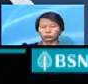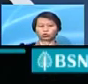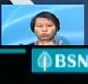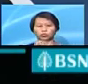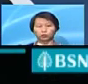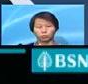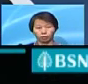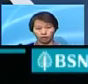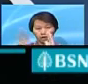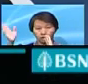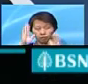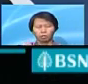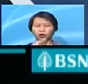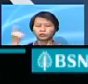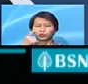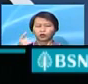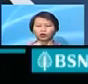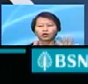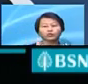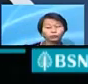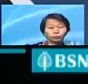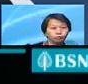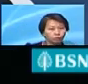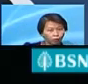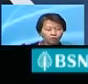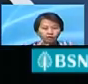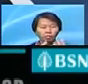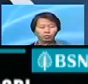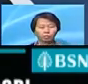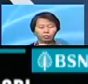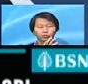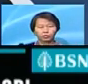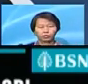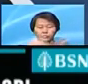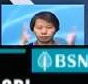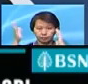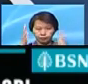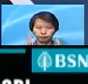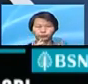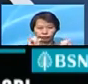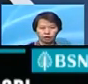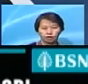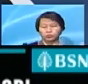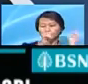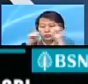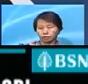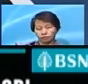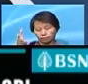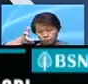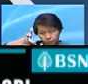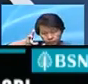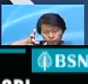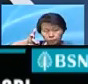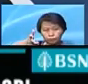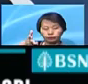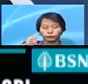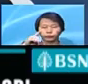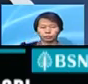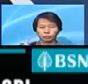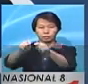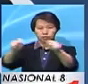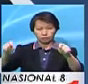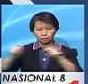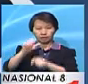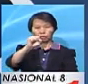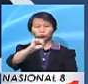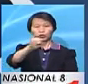bola sepak Malaysia sentiasa sahaja dinantikan peminat di seluruh negara. Untuk itu kita terus saja bersama wartawan Fazli Ibrahim di